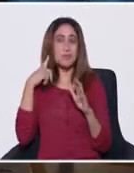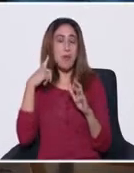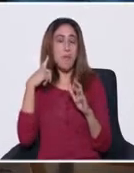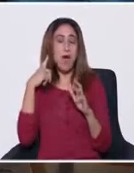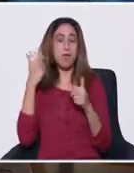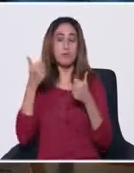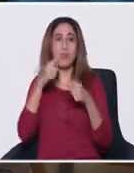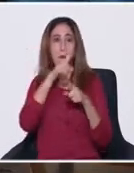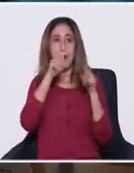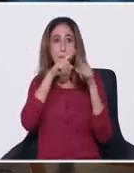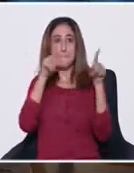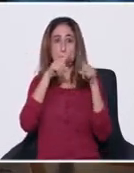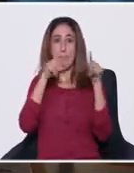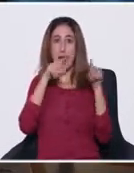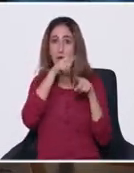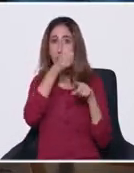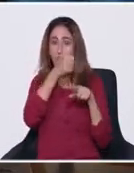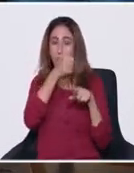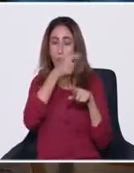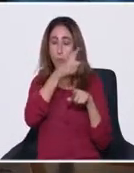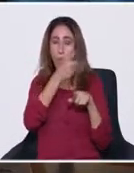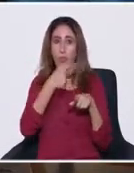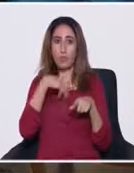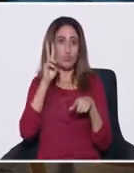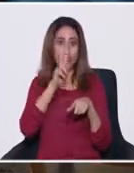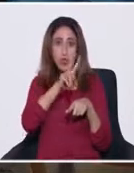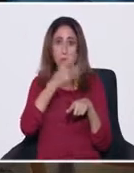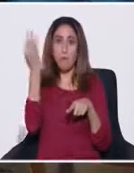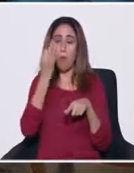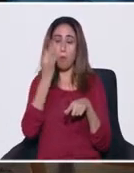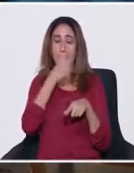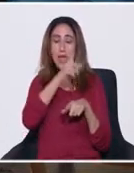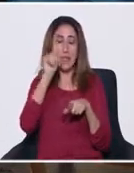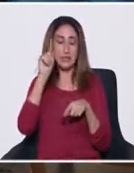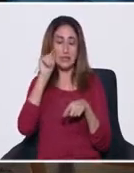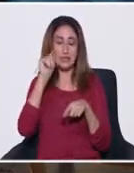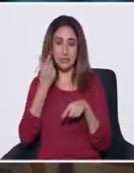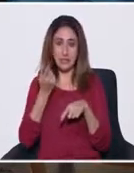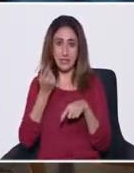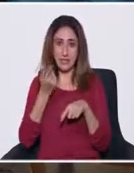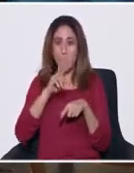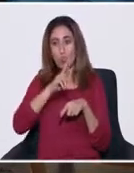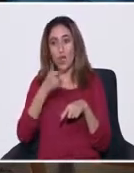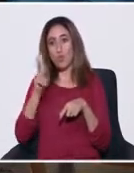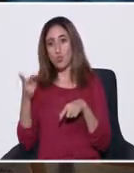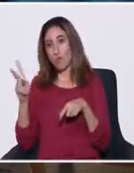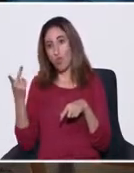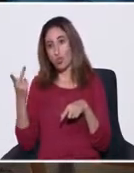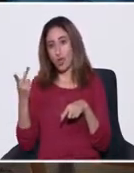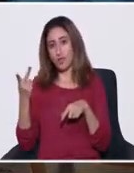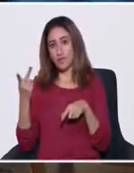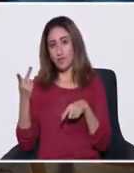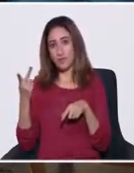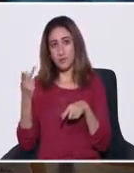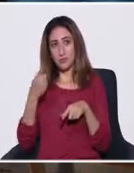دلوقتي واحنا بنغني بطل الحكايه، والله العظيم بيخضني كل مره. ان هو هشام كل واحد فيهم عنده حاجه مميزه مختلفه عن التاني.